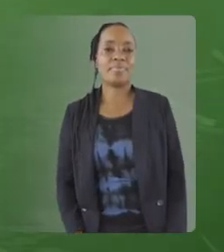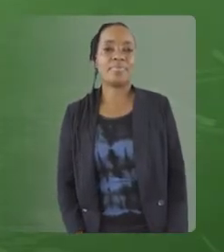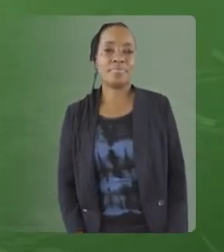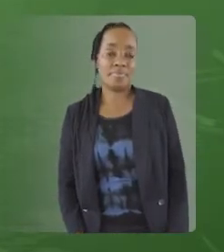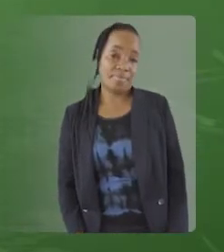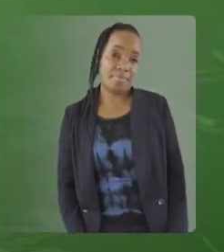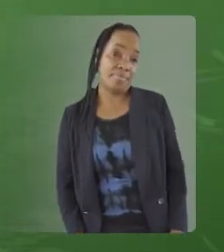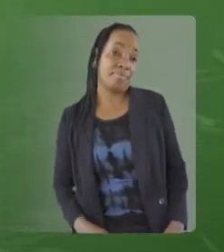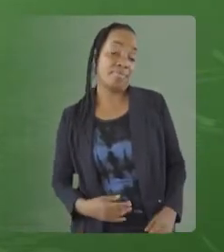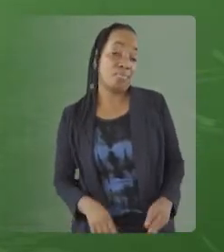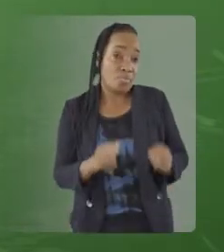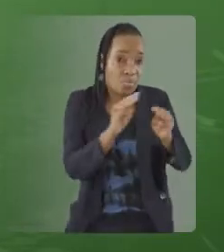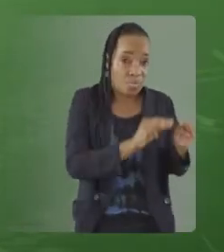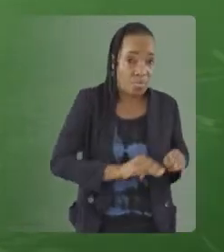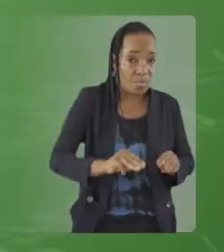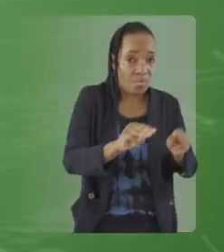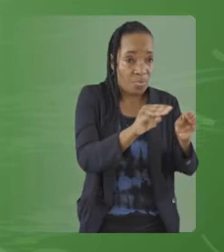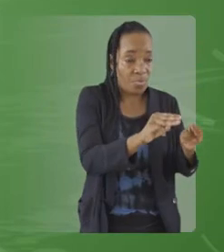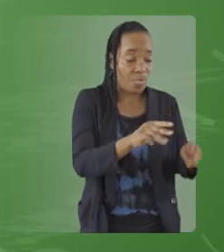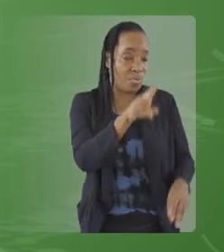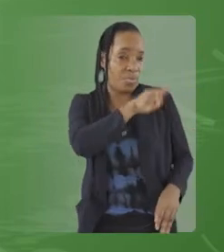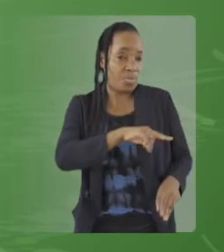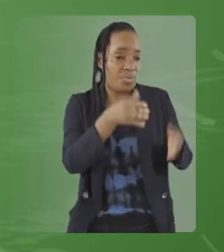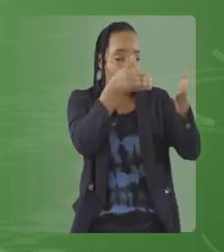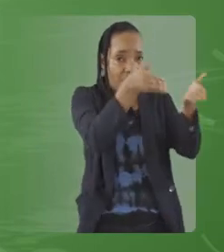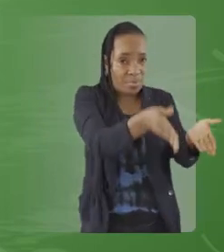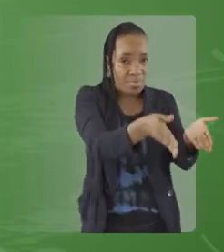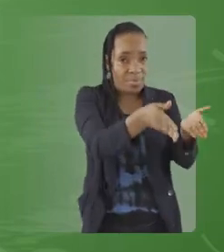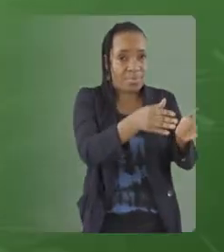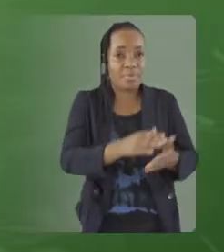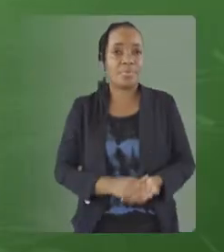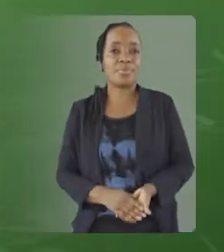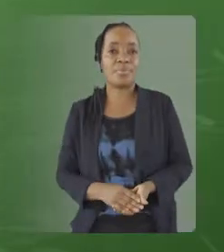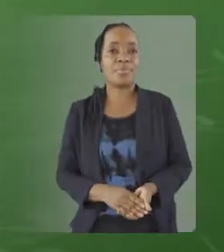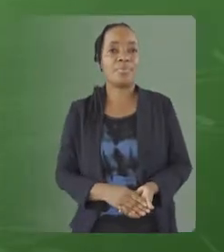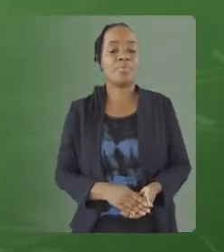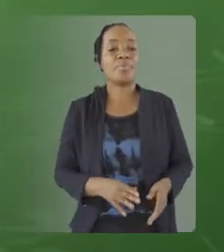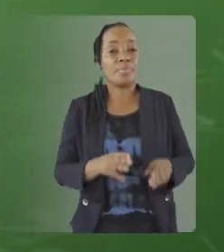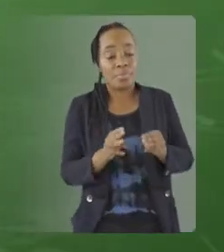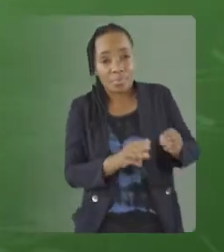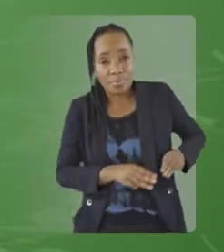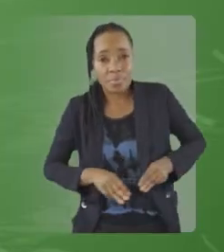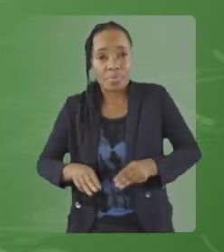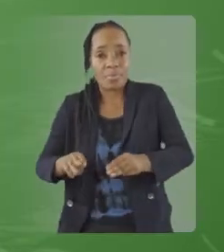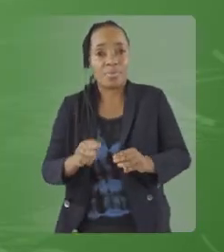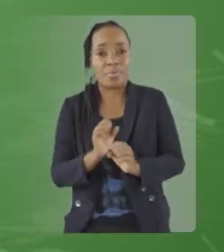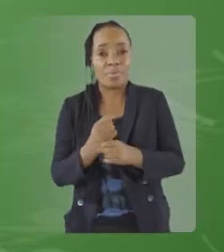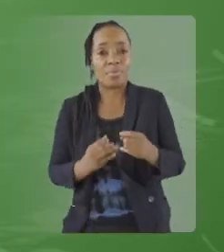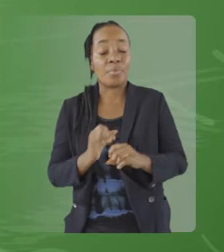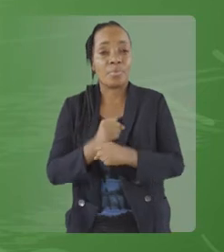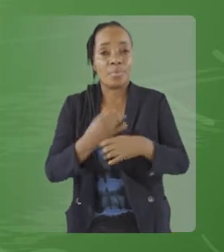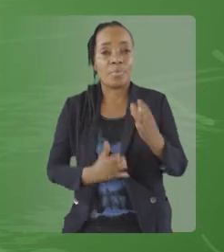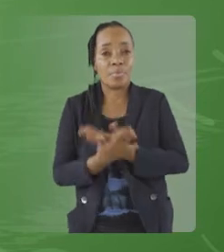sont les moyens naturels et les moyens artificiels.